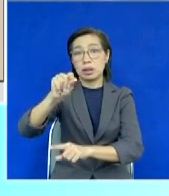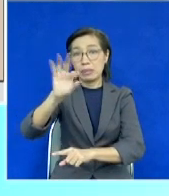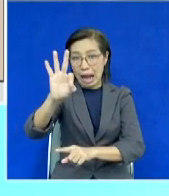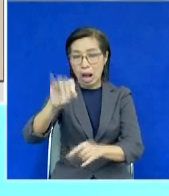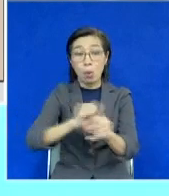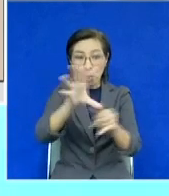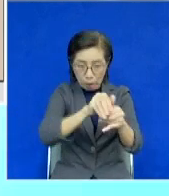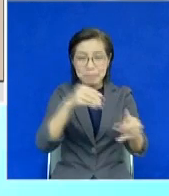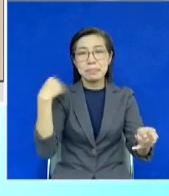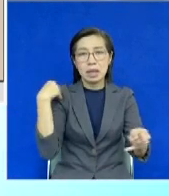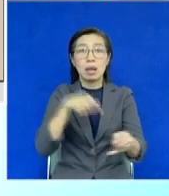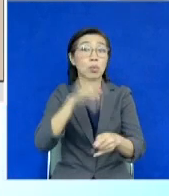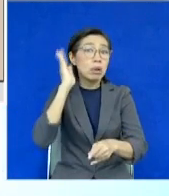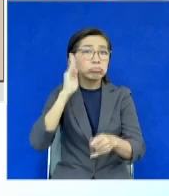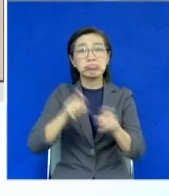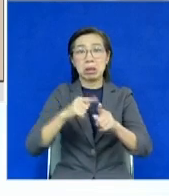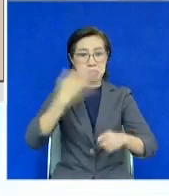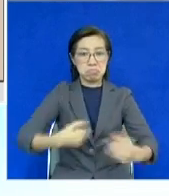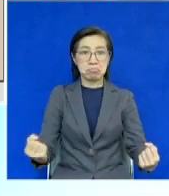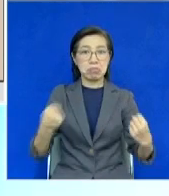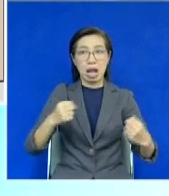บเชื้อรายนี้ไม่มีอาการค่ะ